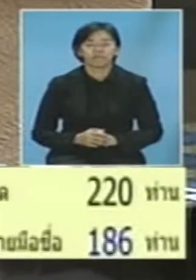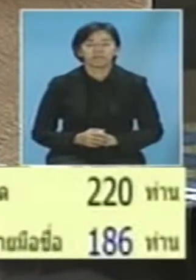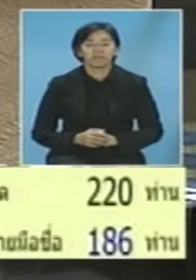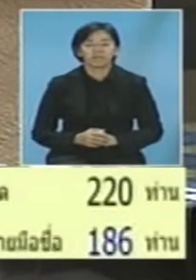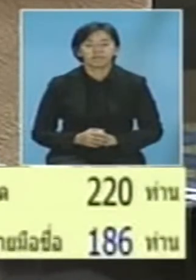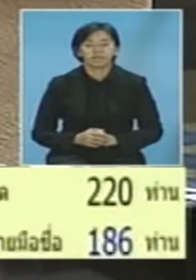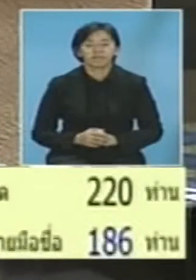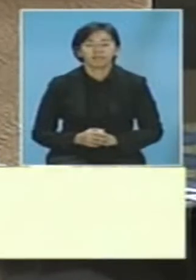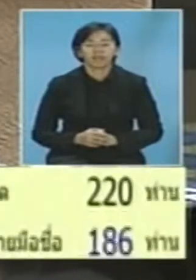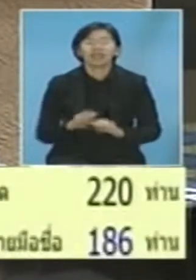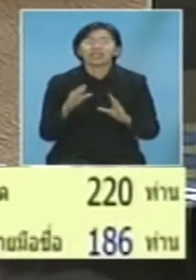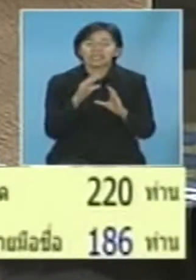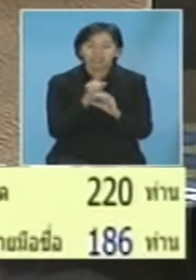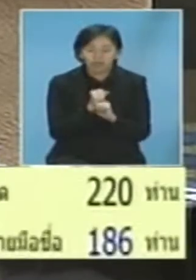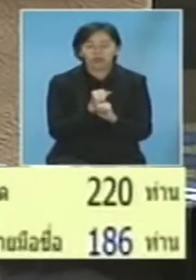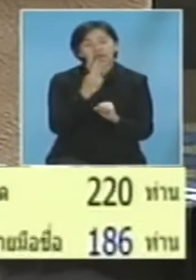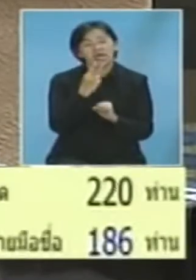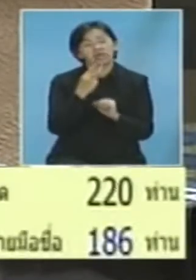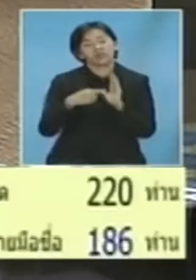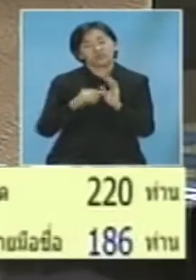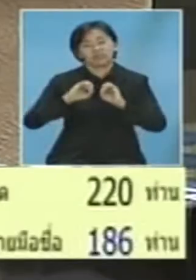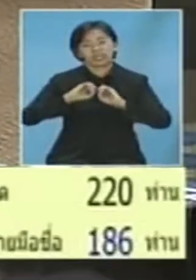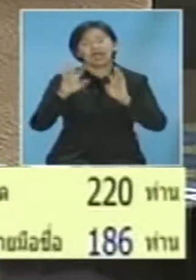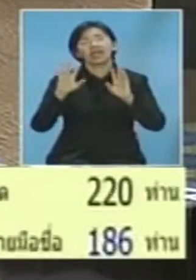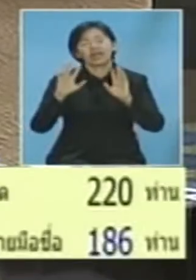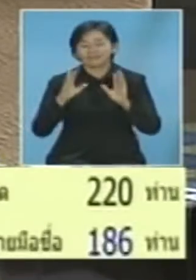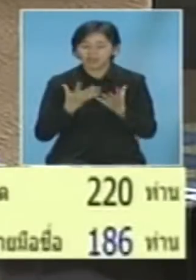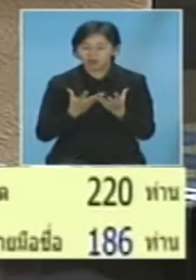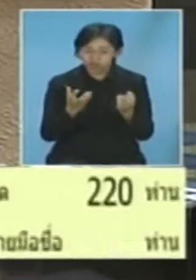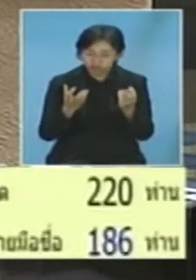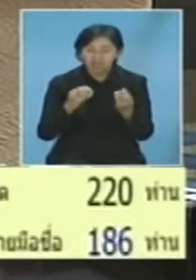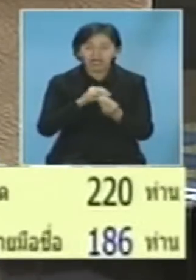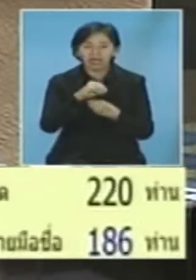นั่นคือผลที่เห็นเป็นรูปธรรมครับผม